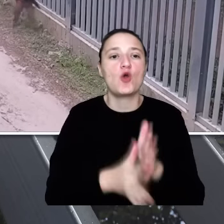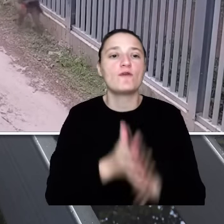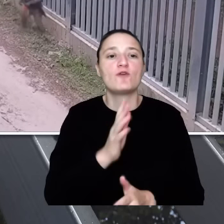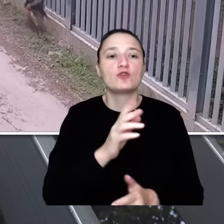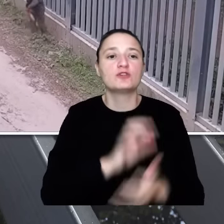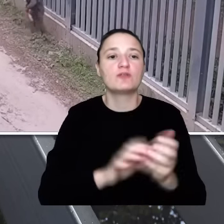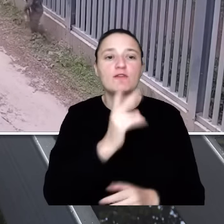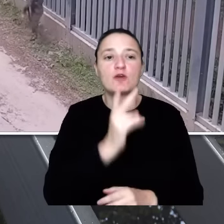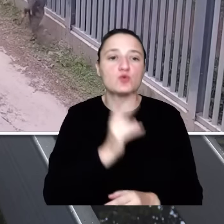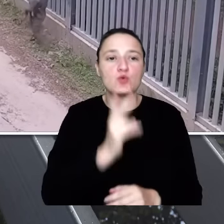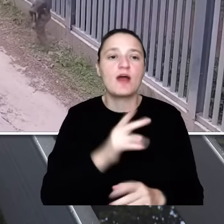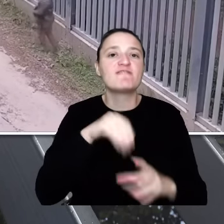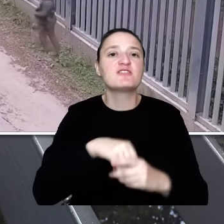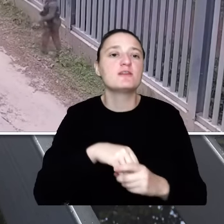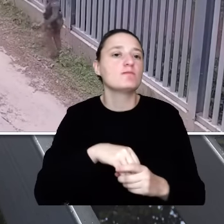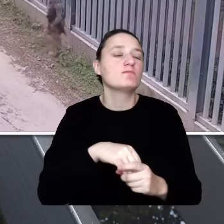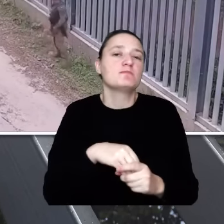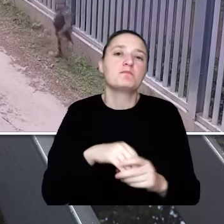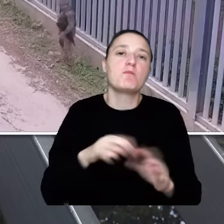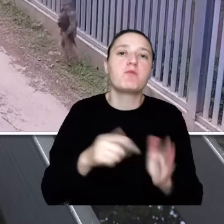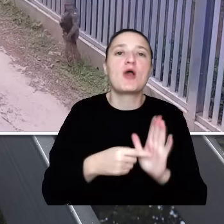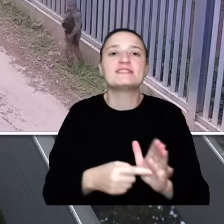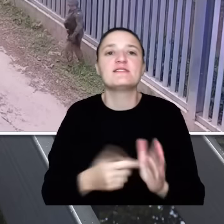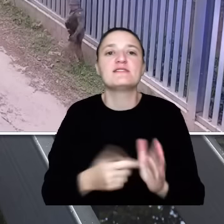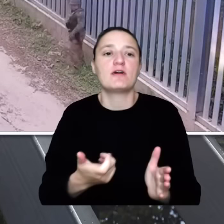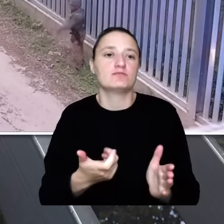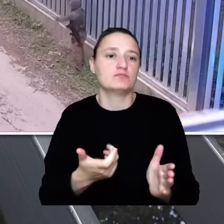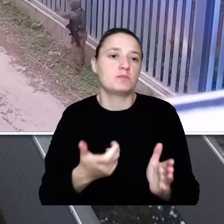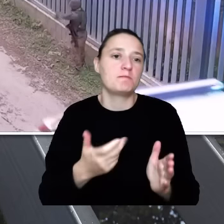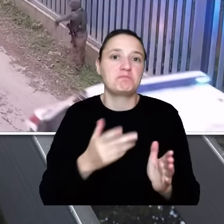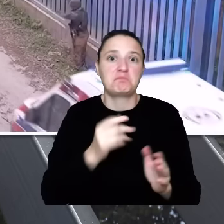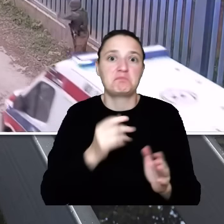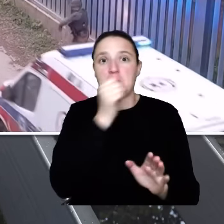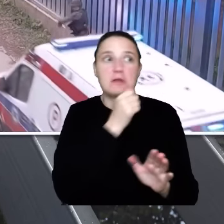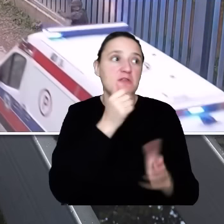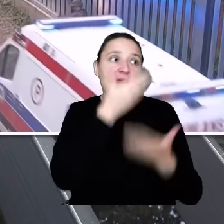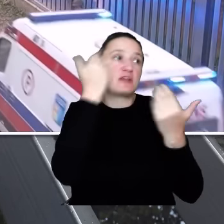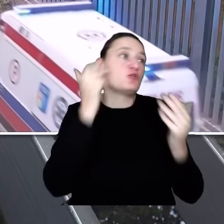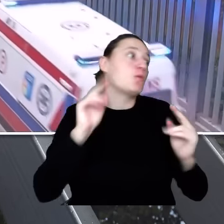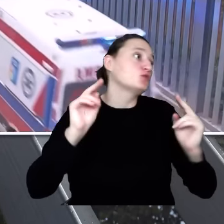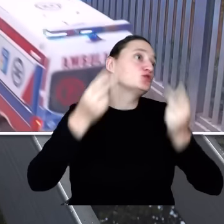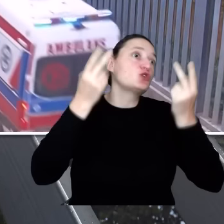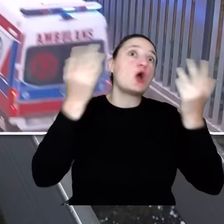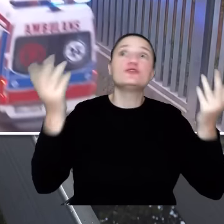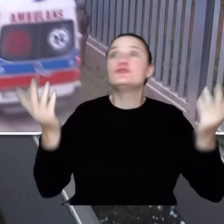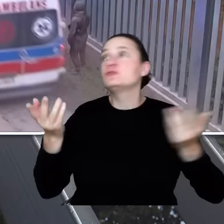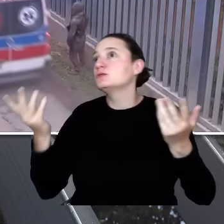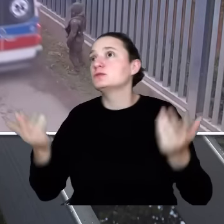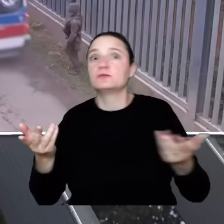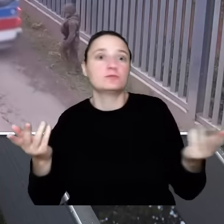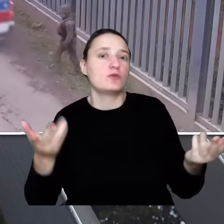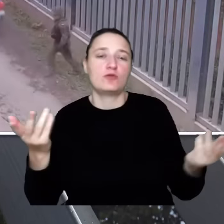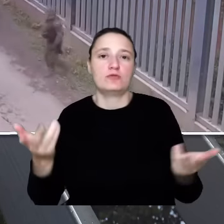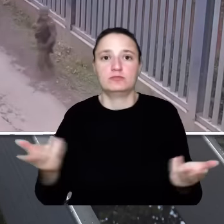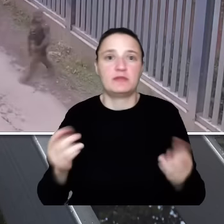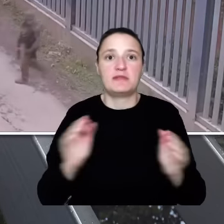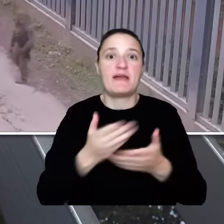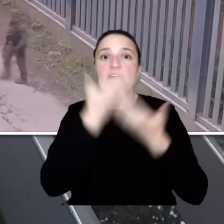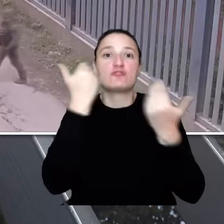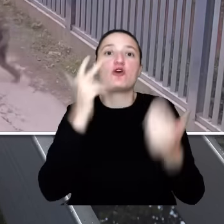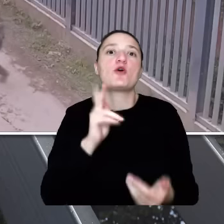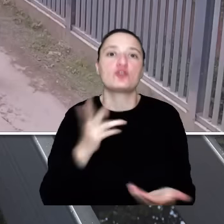wojny, która jakoś anonimowej spadła. Kataklizmu, która spadła na głowy wszystkich, takim samym